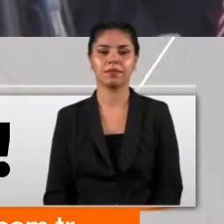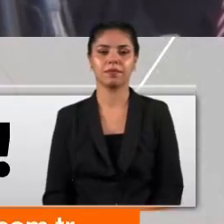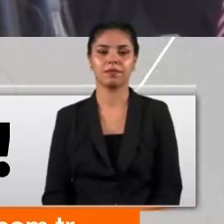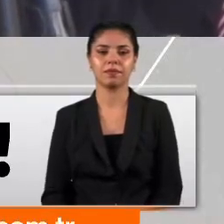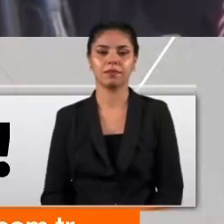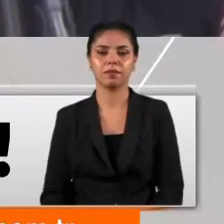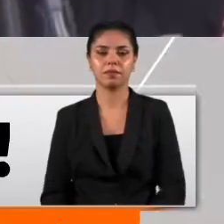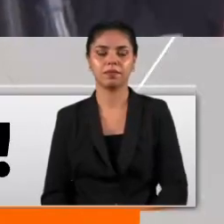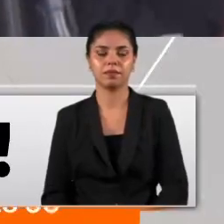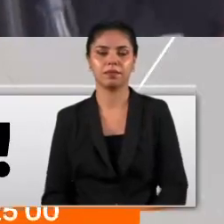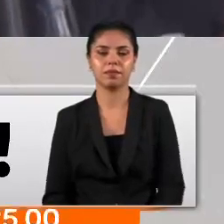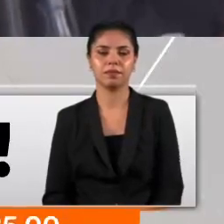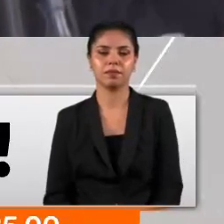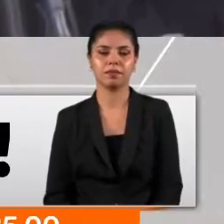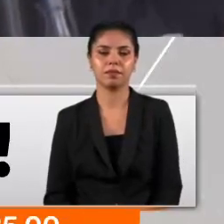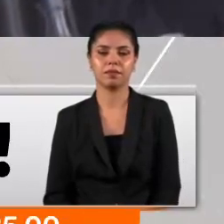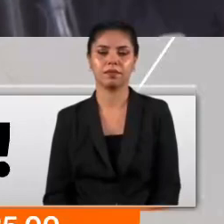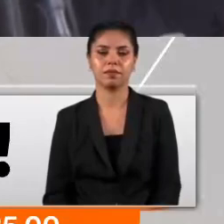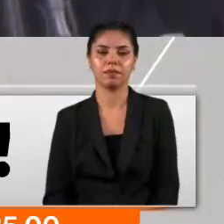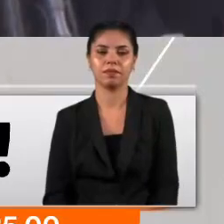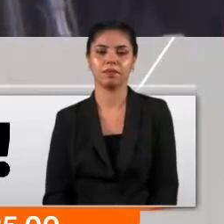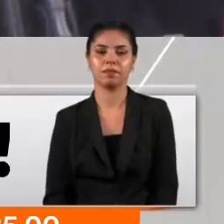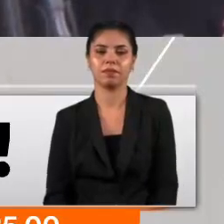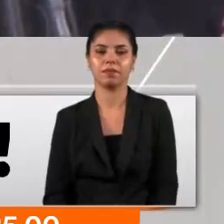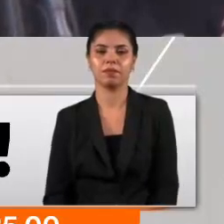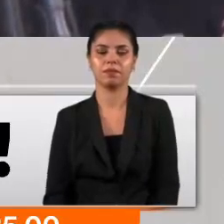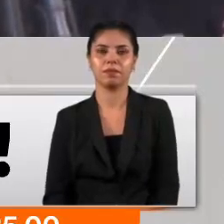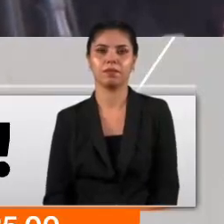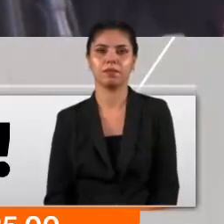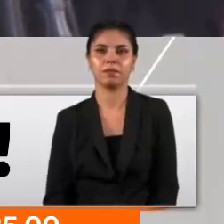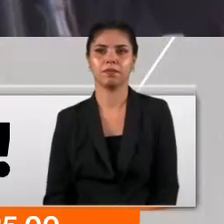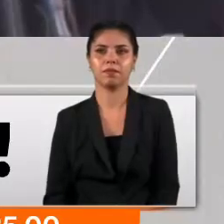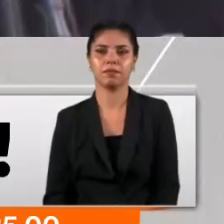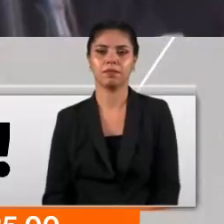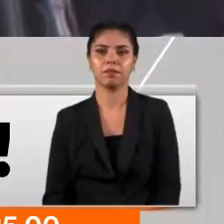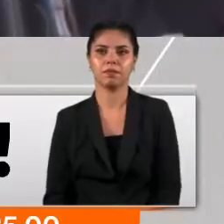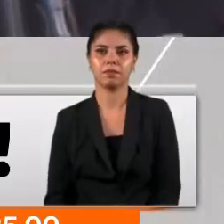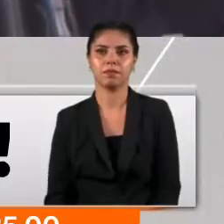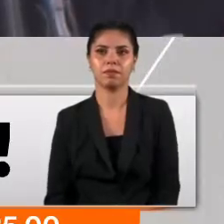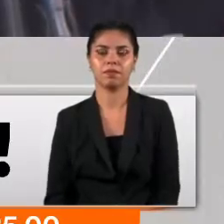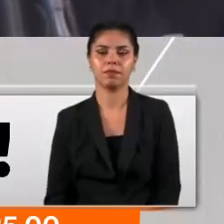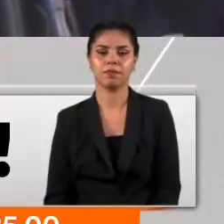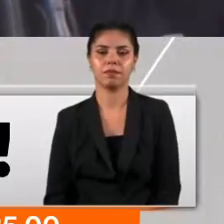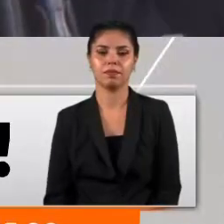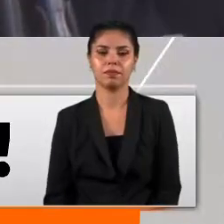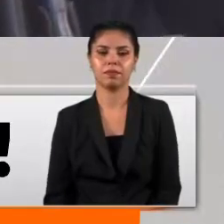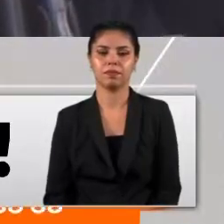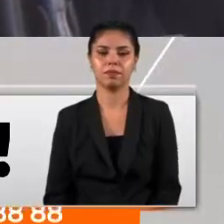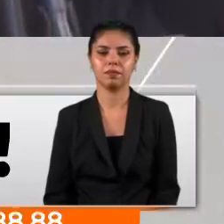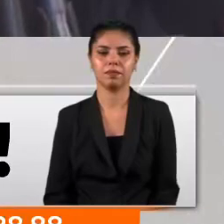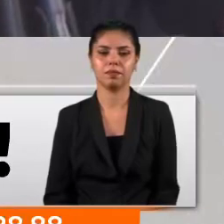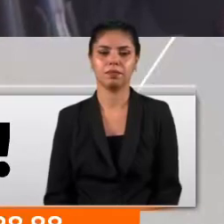sokakta bir değişim talebi var değişim olursa iyi olur olmazsa işimiz kötü